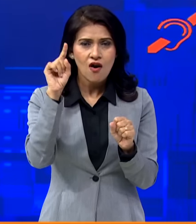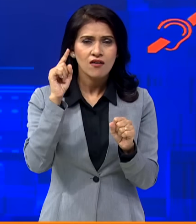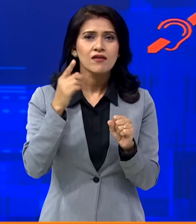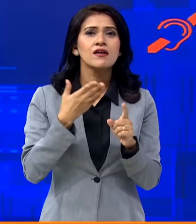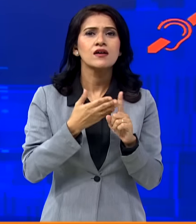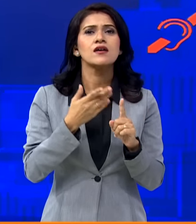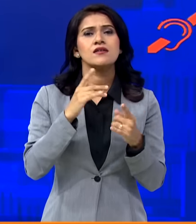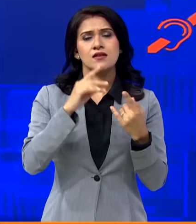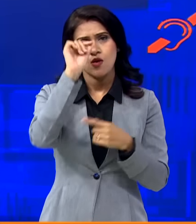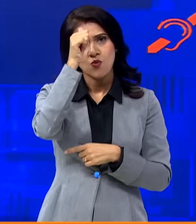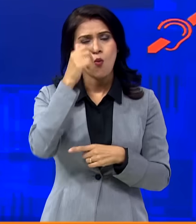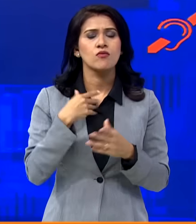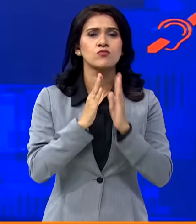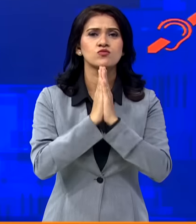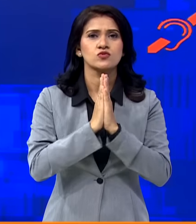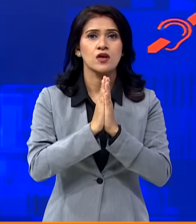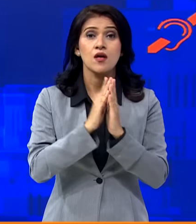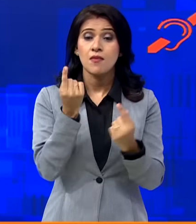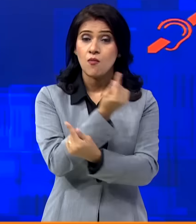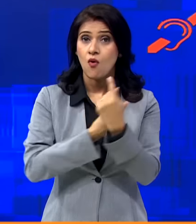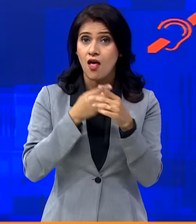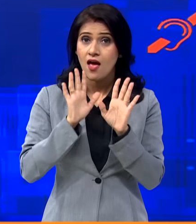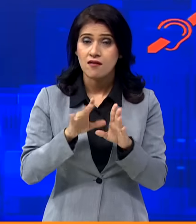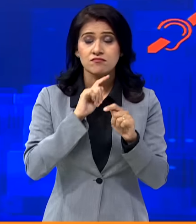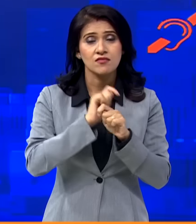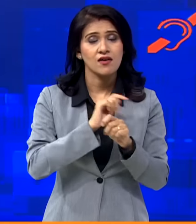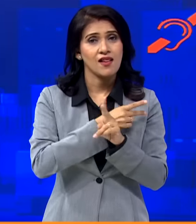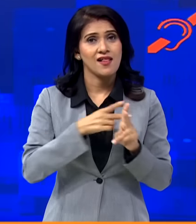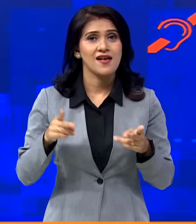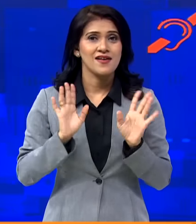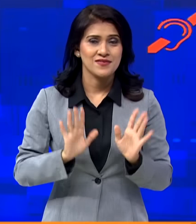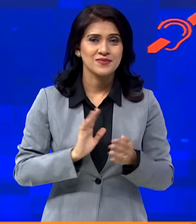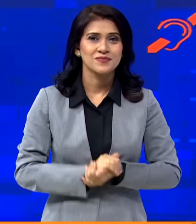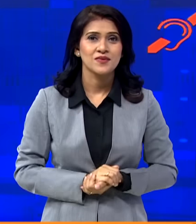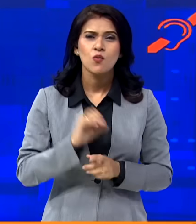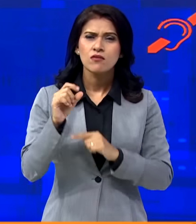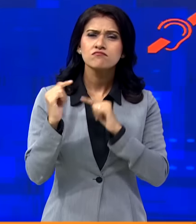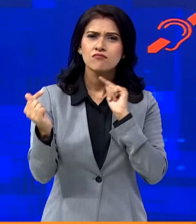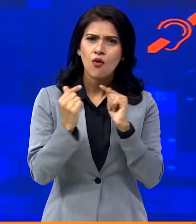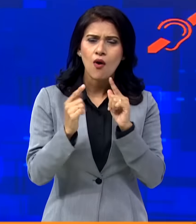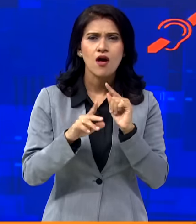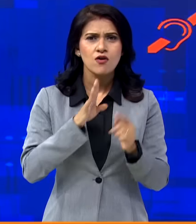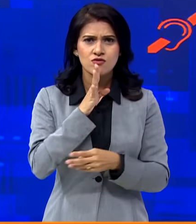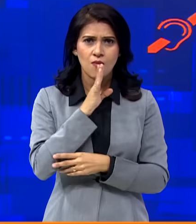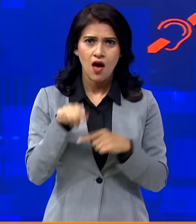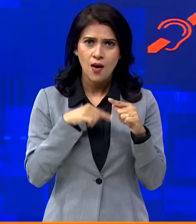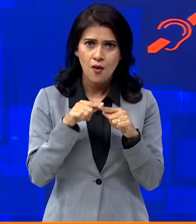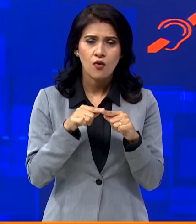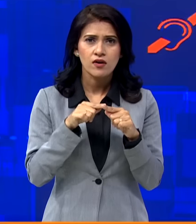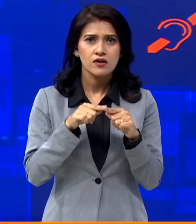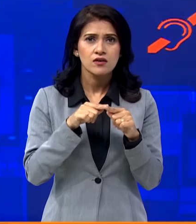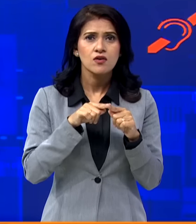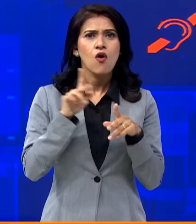हैं लेकिन राजनीति के भी बड़े चतुर खिलाड़ी हैं अपने विवादों से अपने बयानों से हर